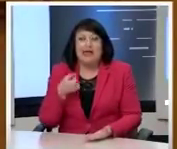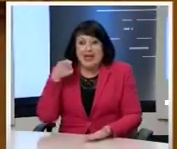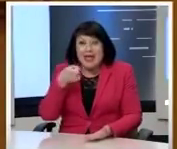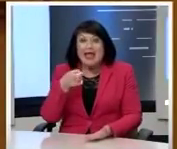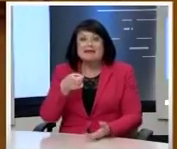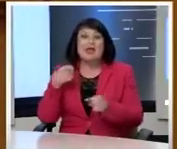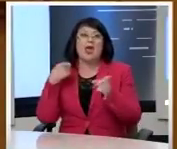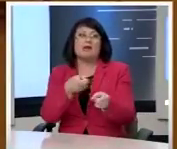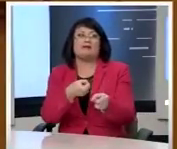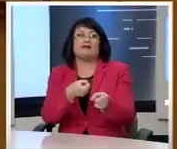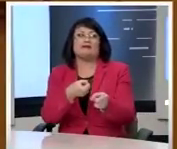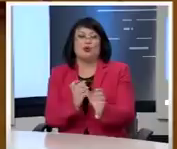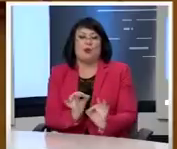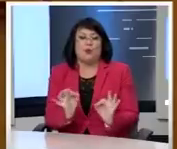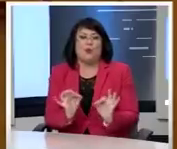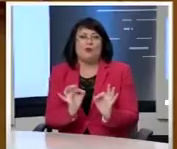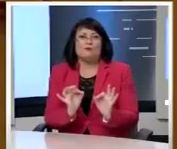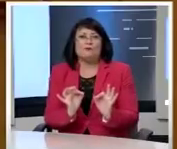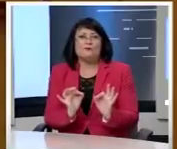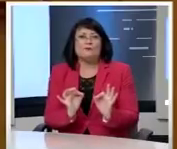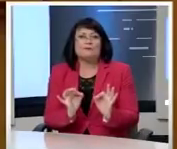ένα εκβιασμό, επαναλαμβάνω,